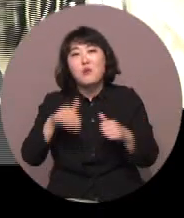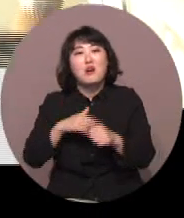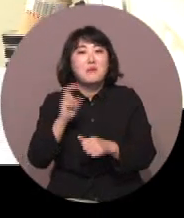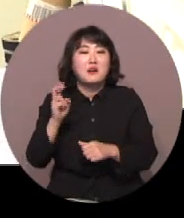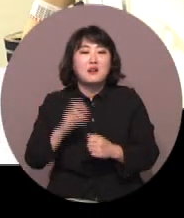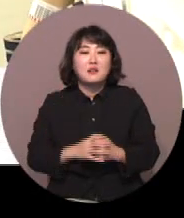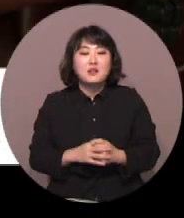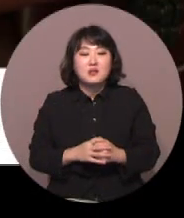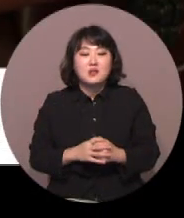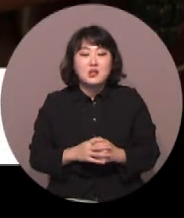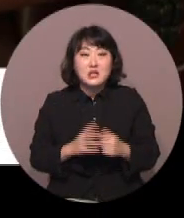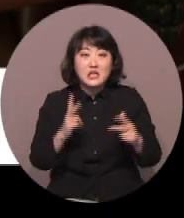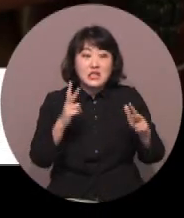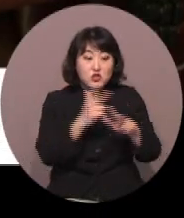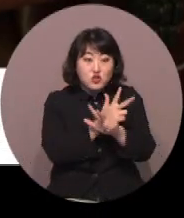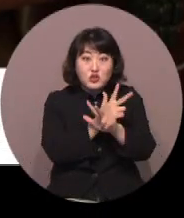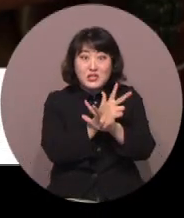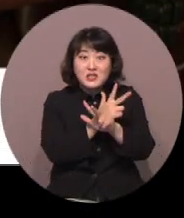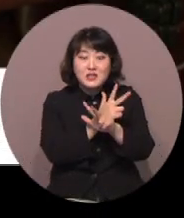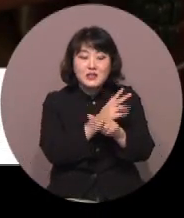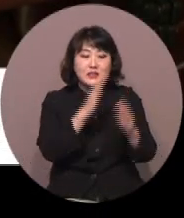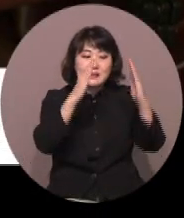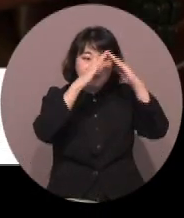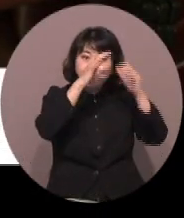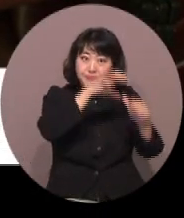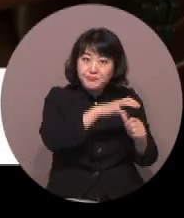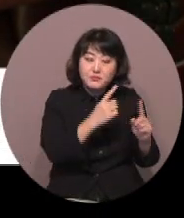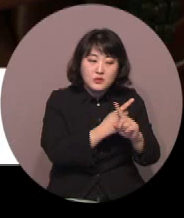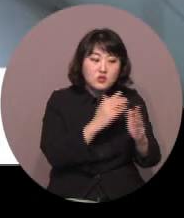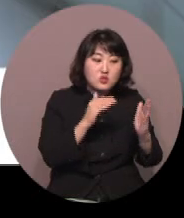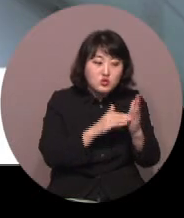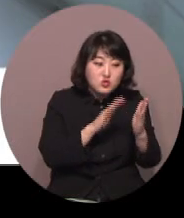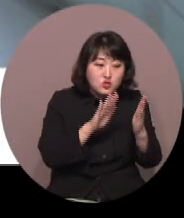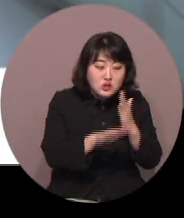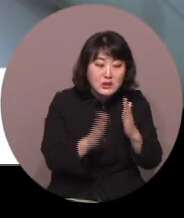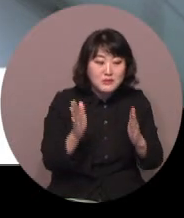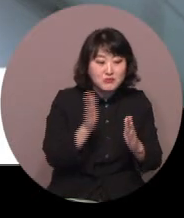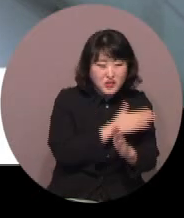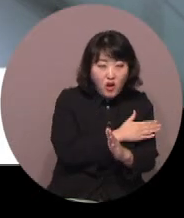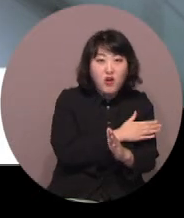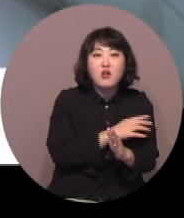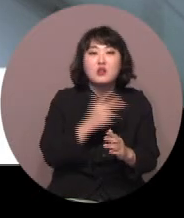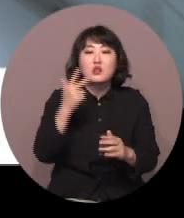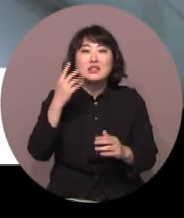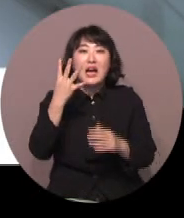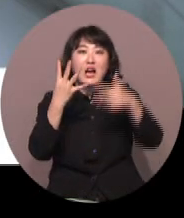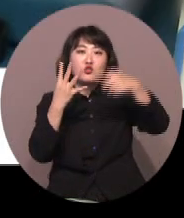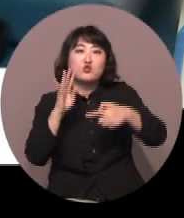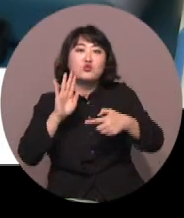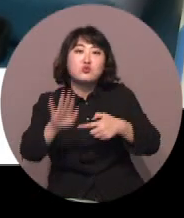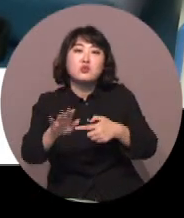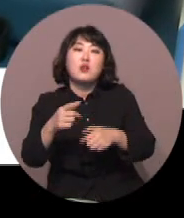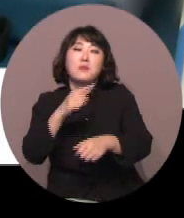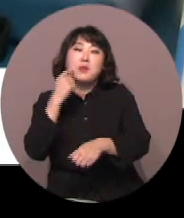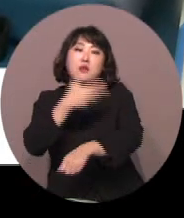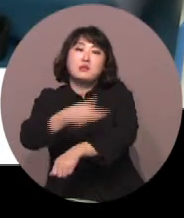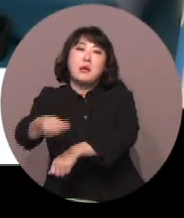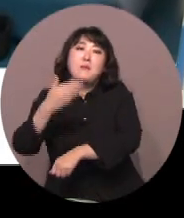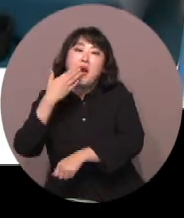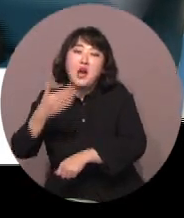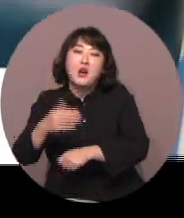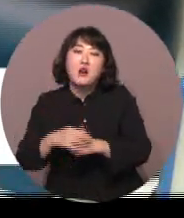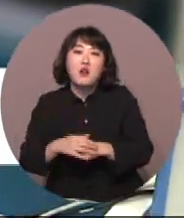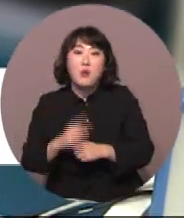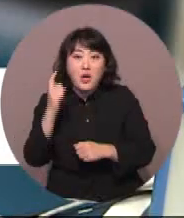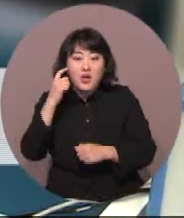경리 이후에 완치 되게 되면 그 시점으로 또다시 사주가 지나야만 허니 가능하십니다 헌혈 자가 새해 제